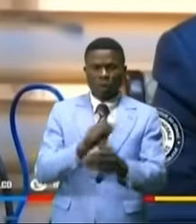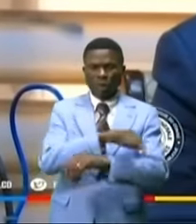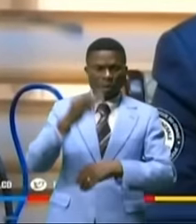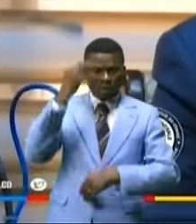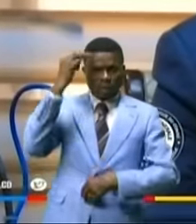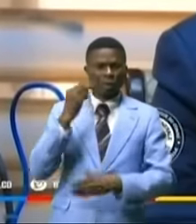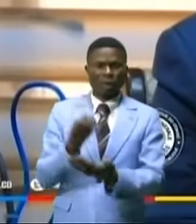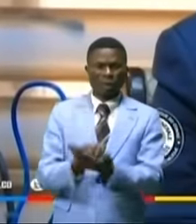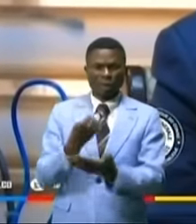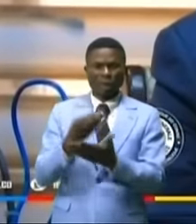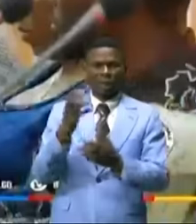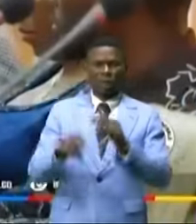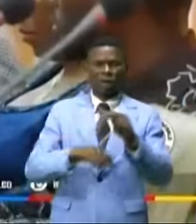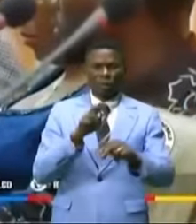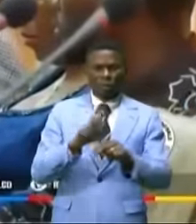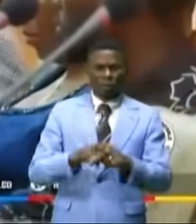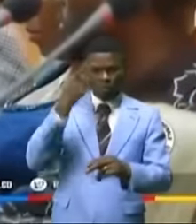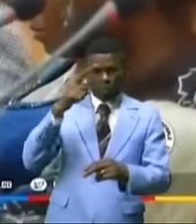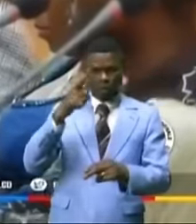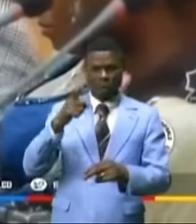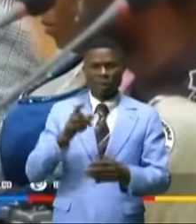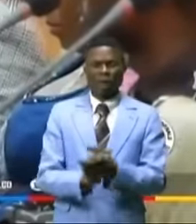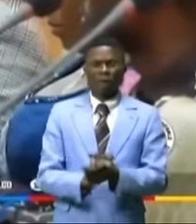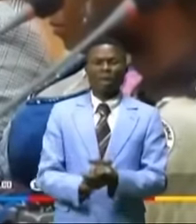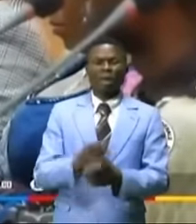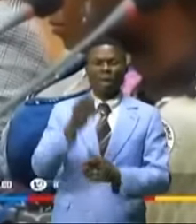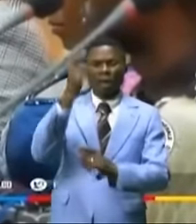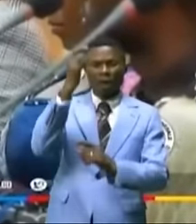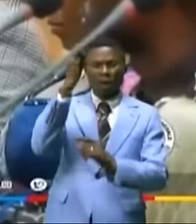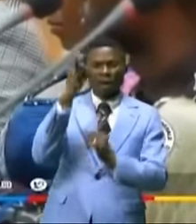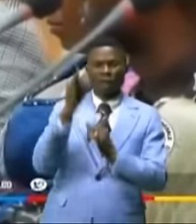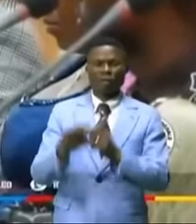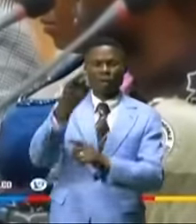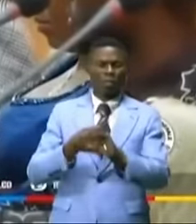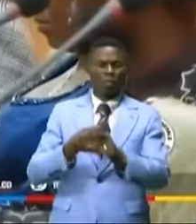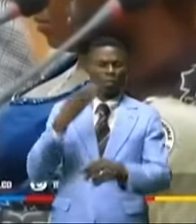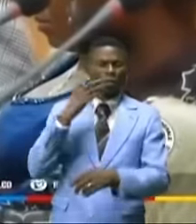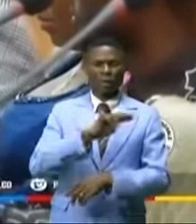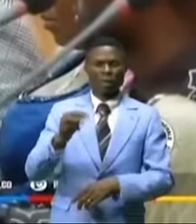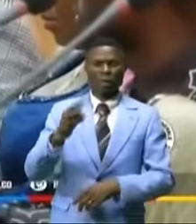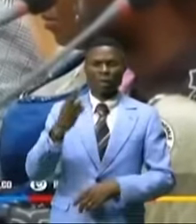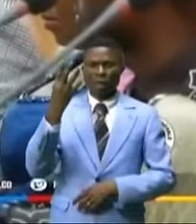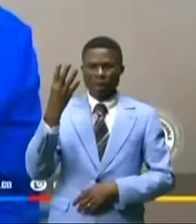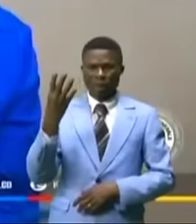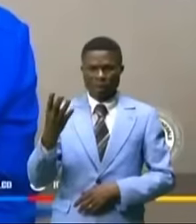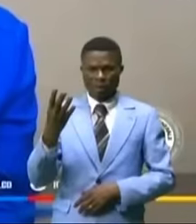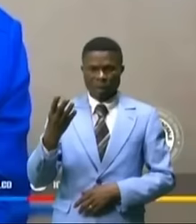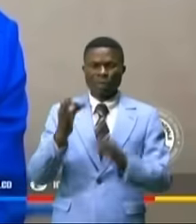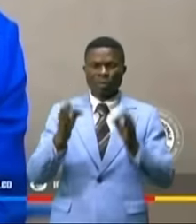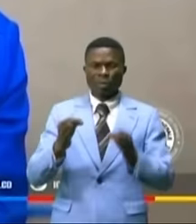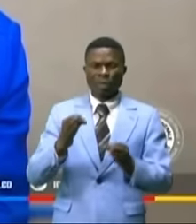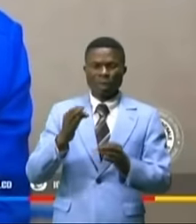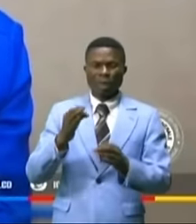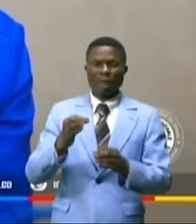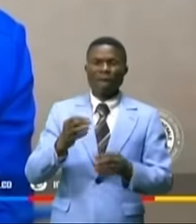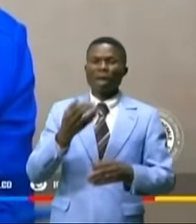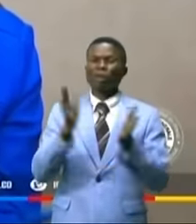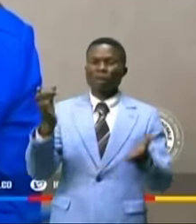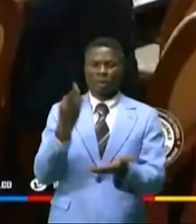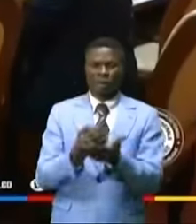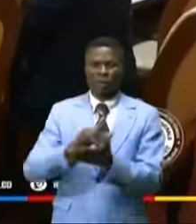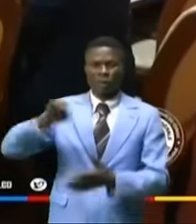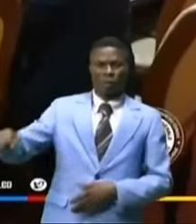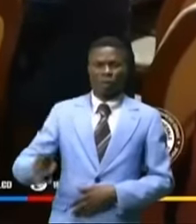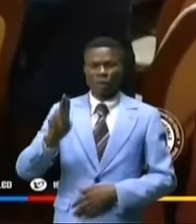de l'économie nationale pour la fin de ce mois de mars 2020. Par l'Aste, Jules Alinguet a